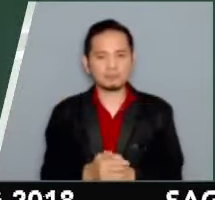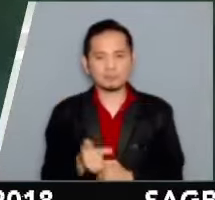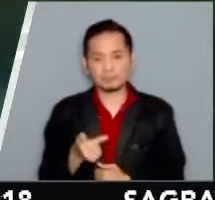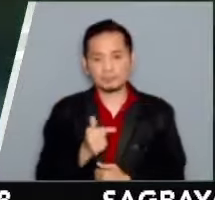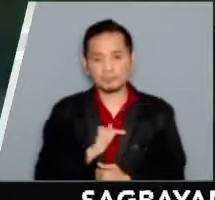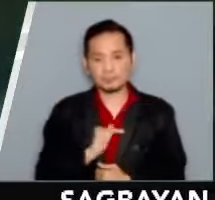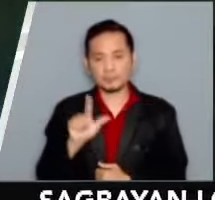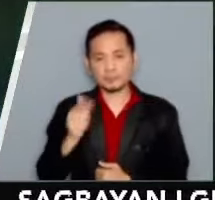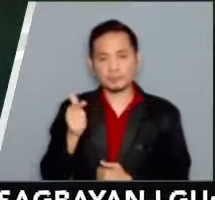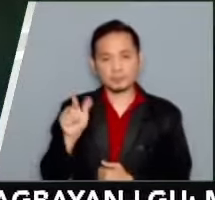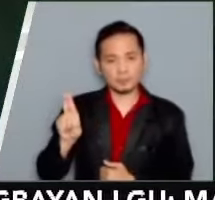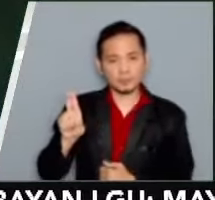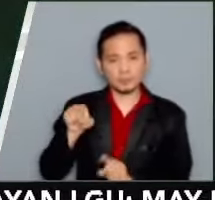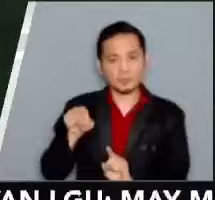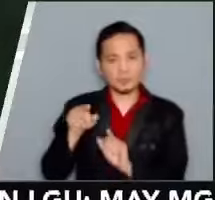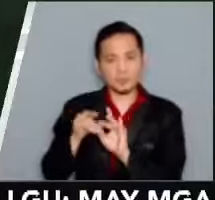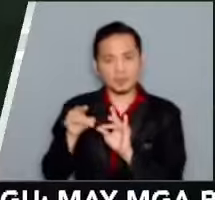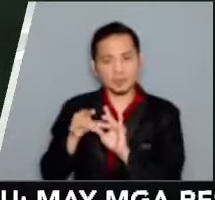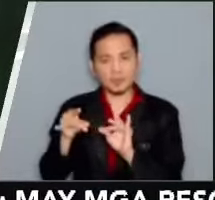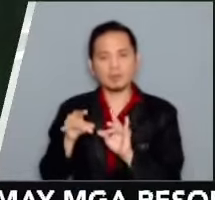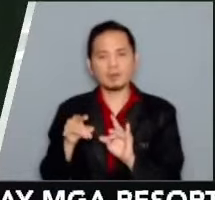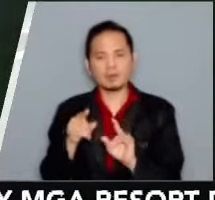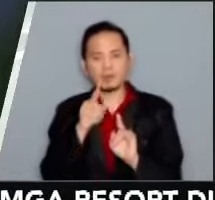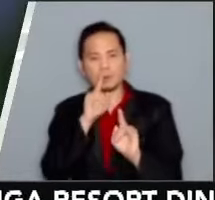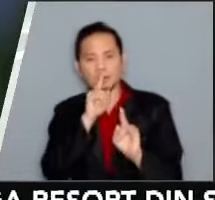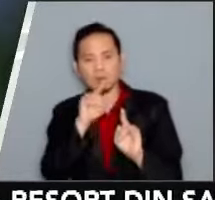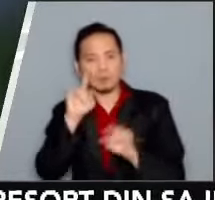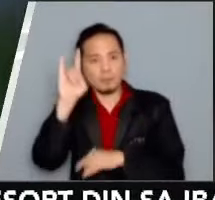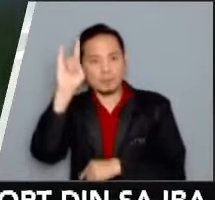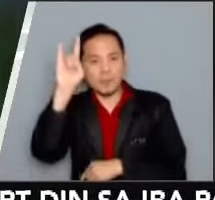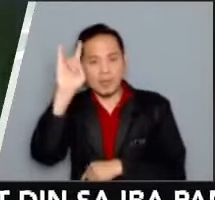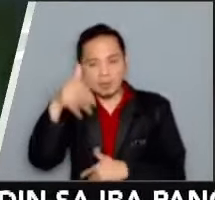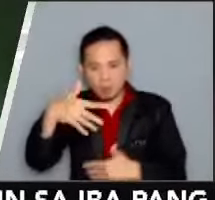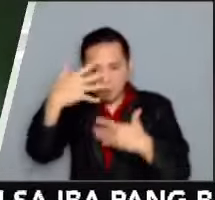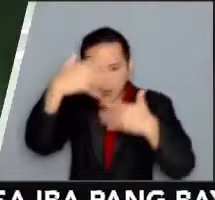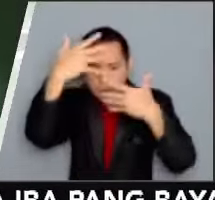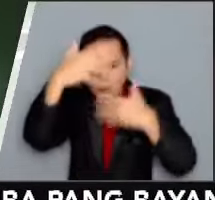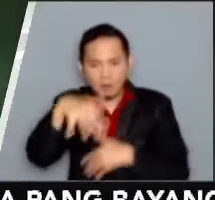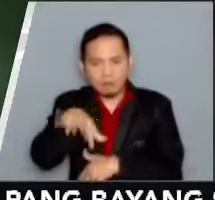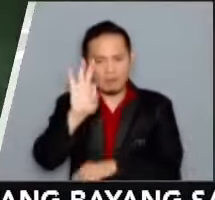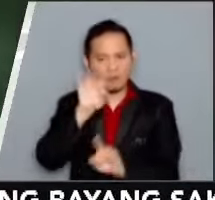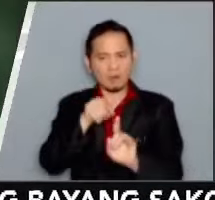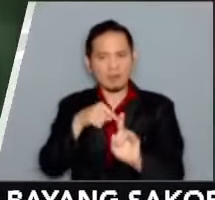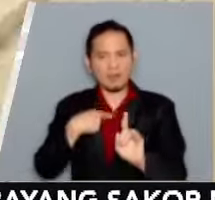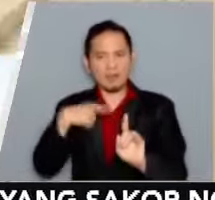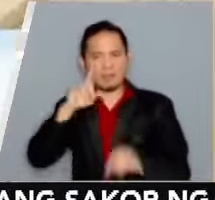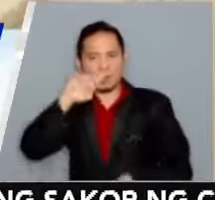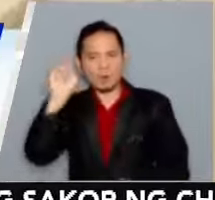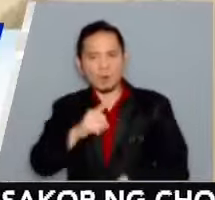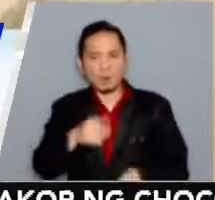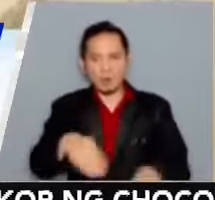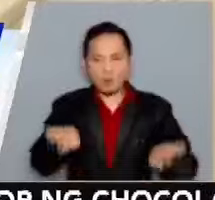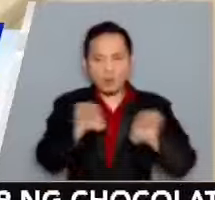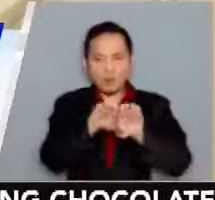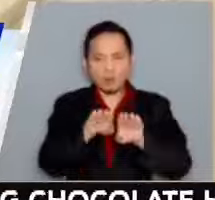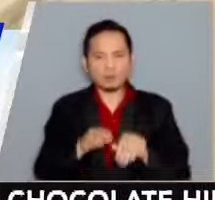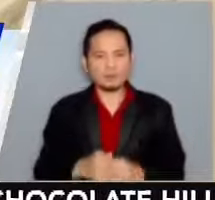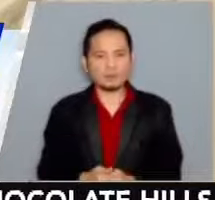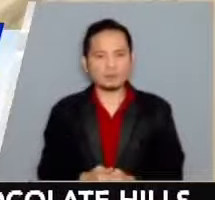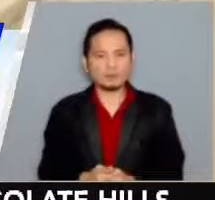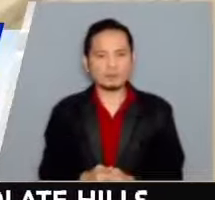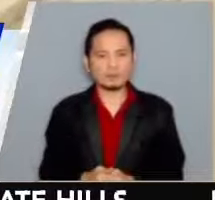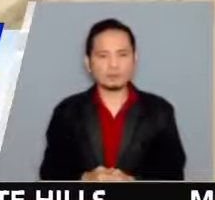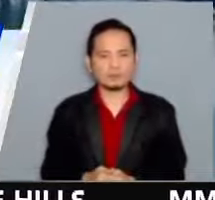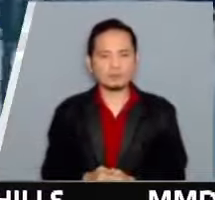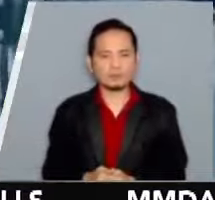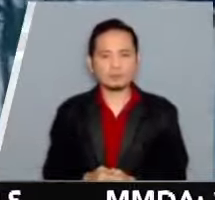lgu na sa social at mainstream media lang nila nalaman na nag-utos na pala ng pagsasara ang DNR noon pa sana